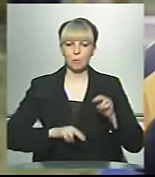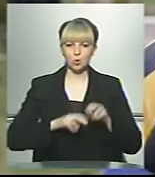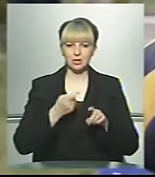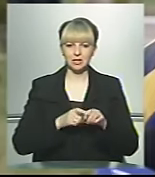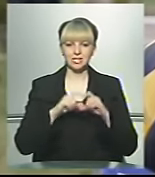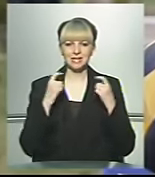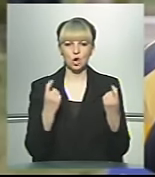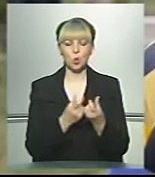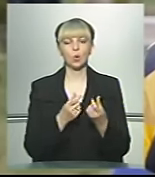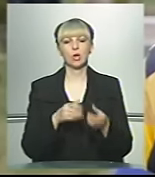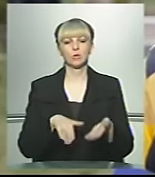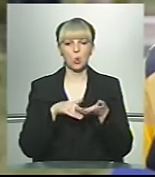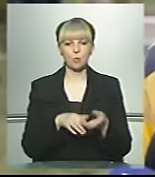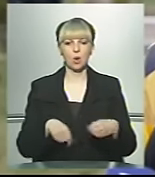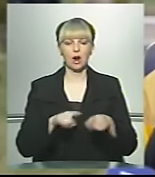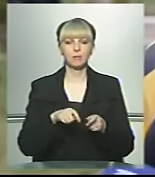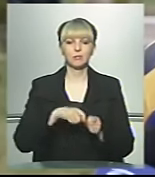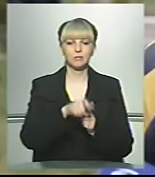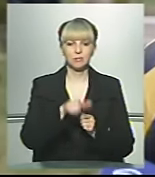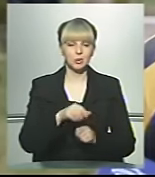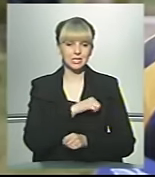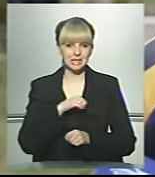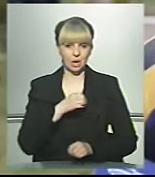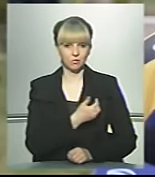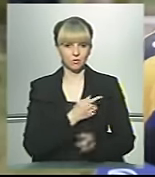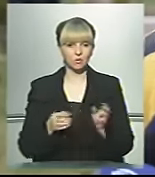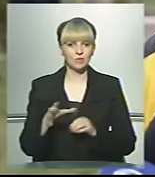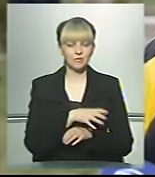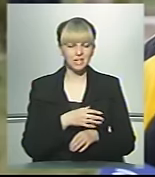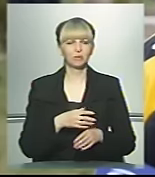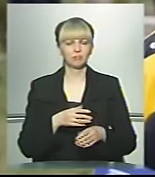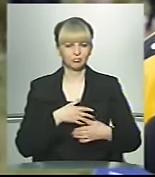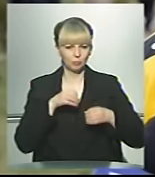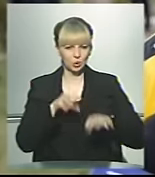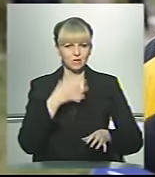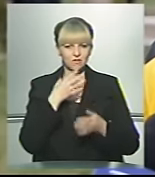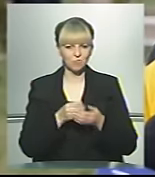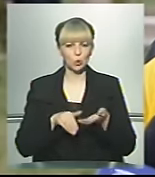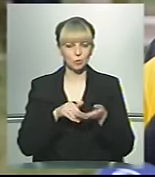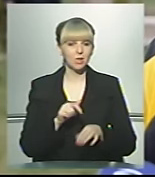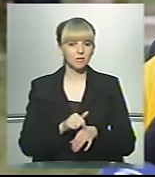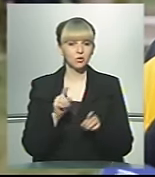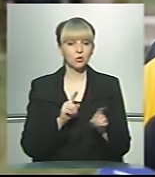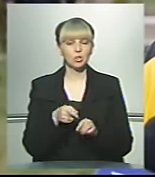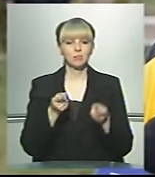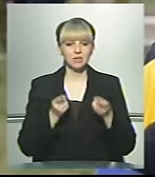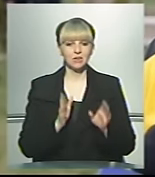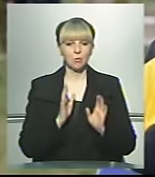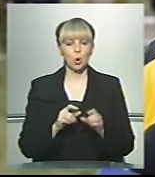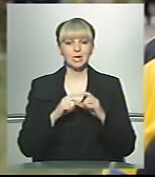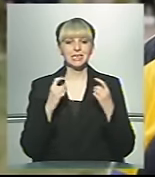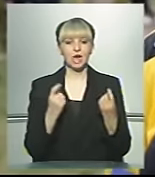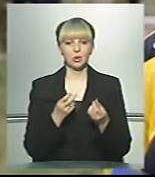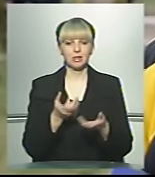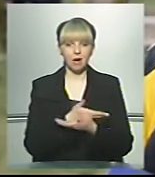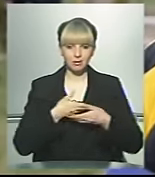цього стадіону, допомагали, так як Степан Савич сам захотів, щоб всі прикладали свою допомогу і відчували, що це дійсно буде стадіон для